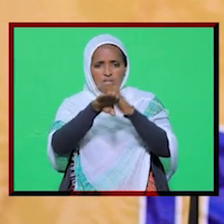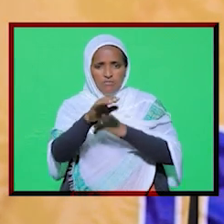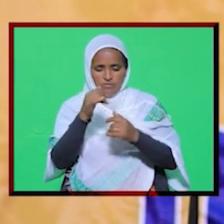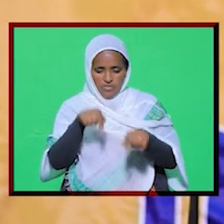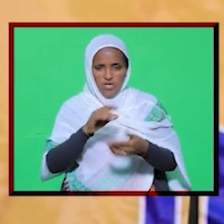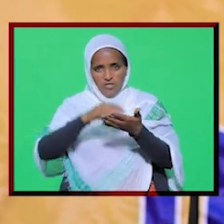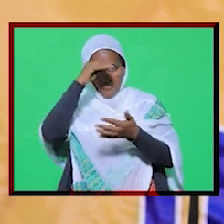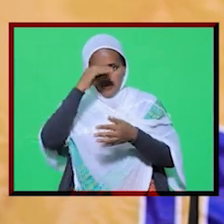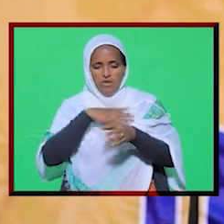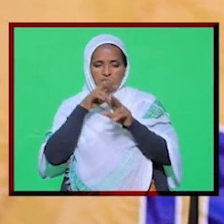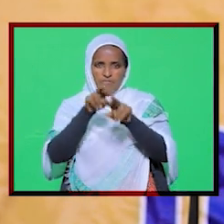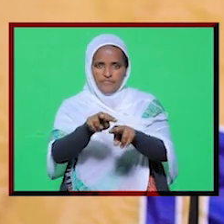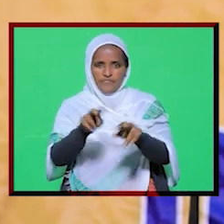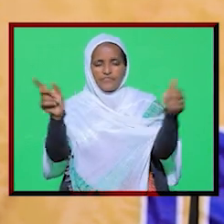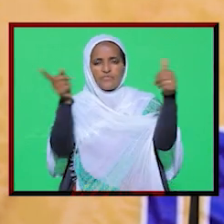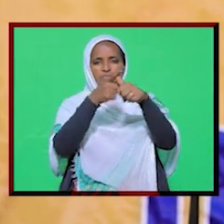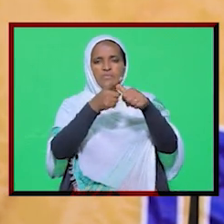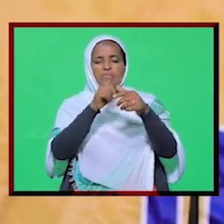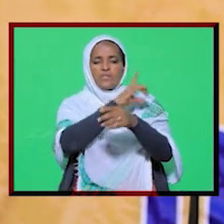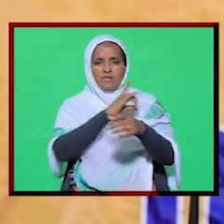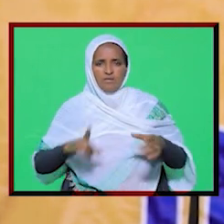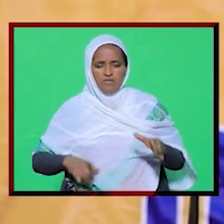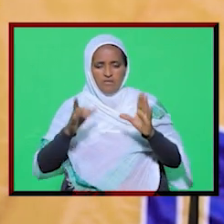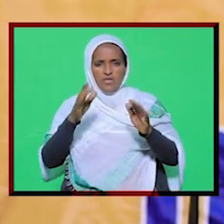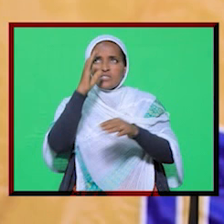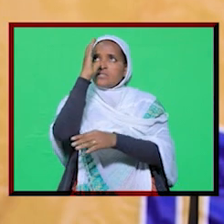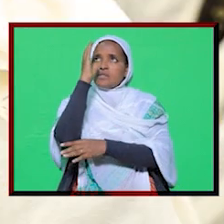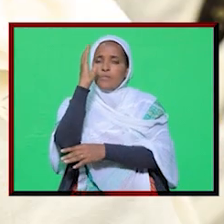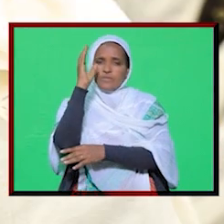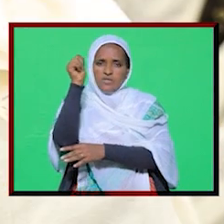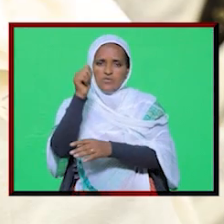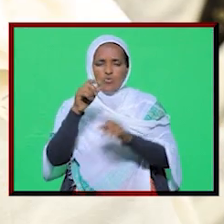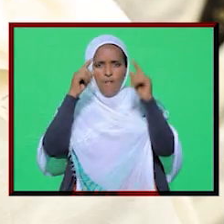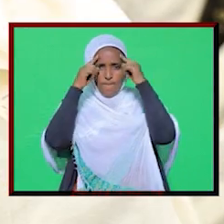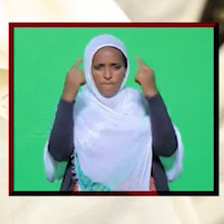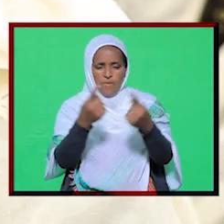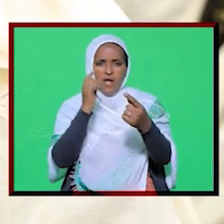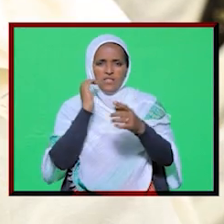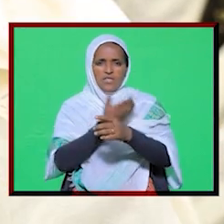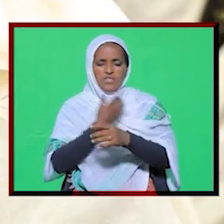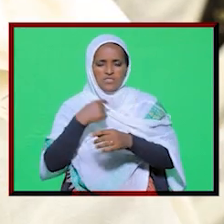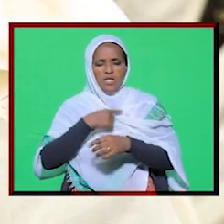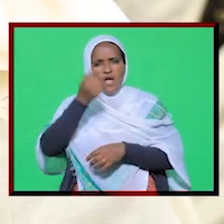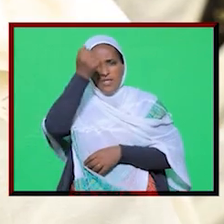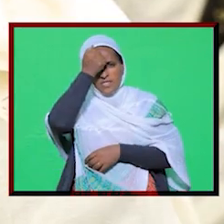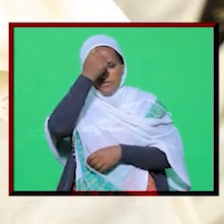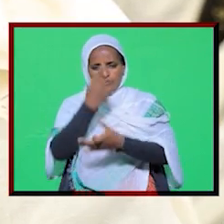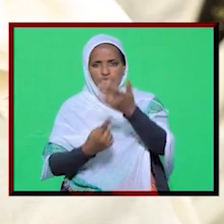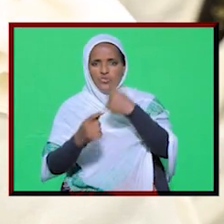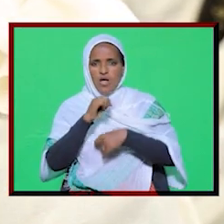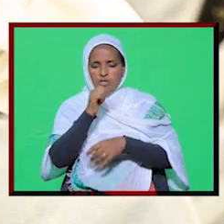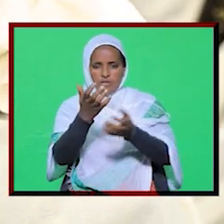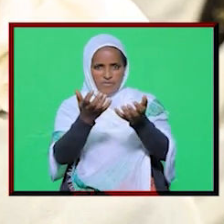የሚለውን በዛሬ ትምህርታችን እናያለን። የመጀመሪያው ምመናን እግዚአብሔር በኃጢአታችን እንድንጸጸት ብቻ